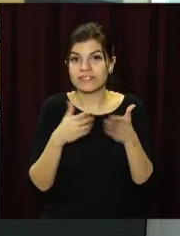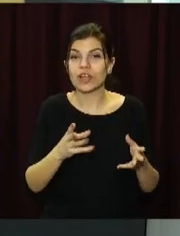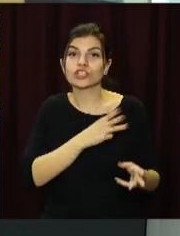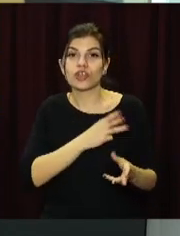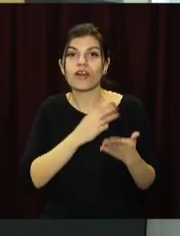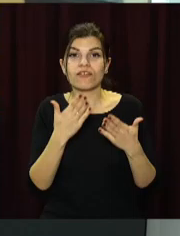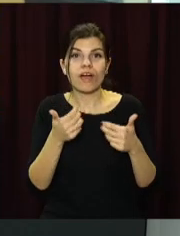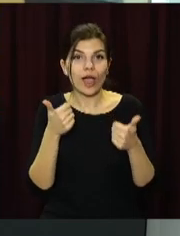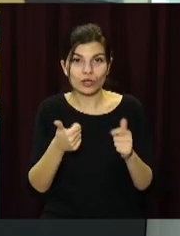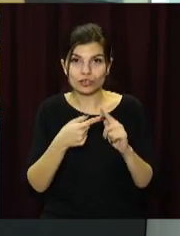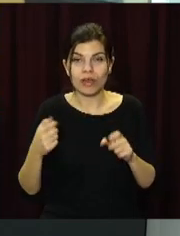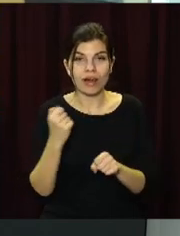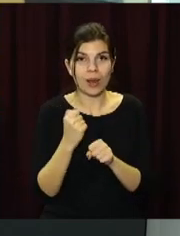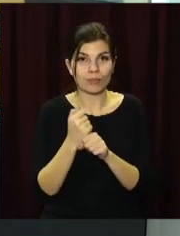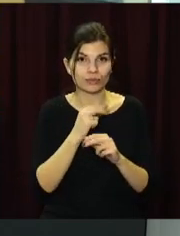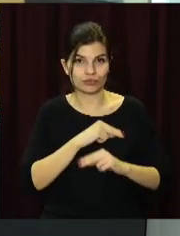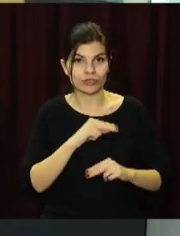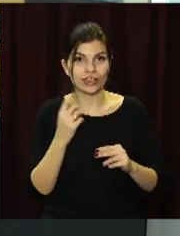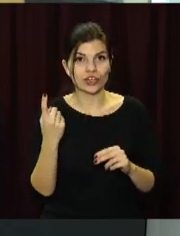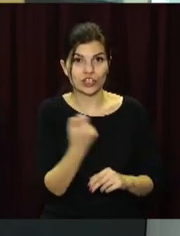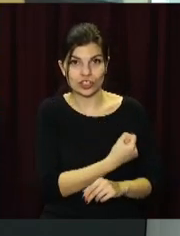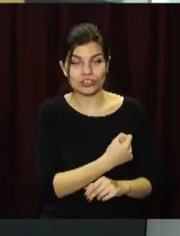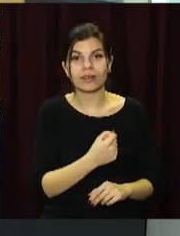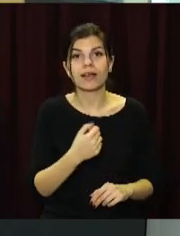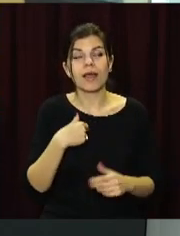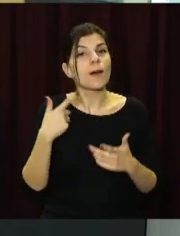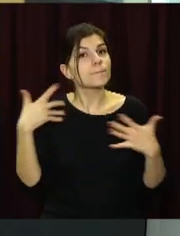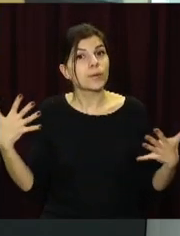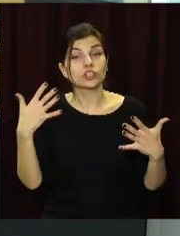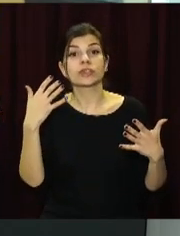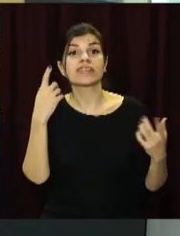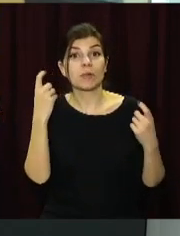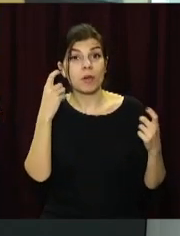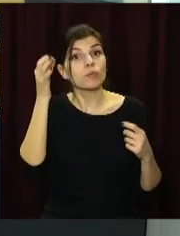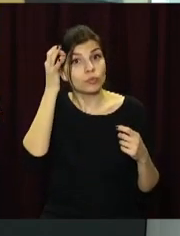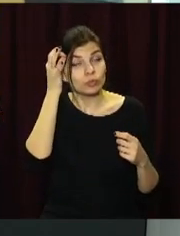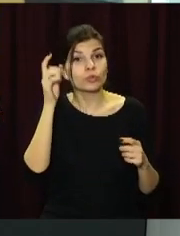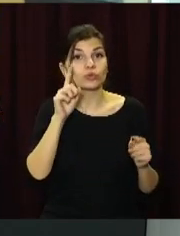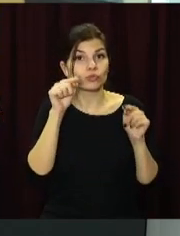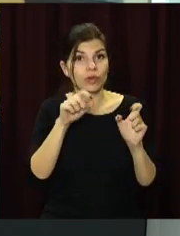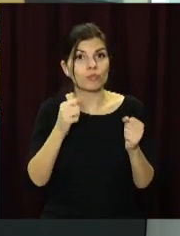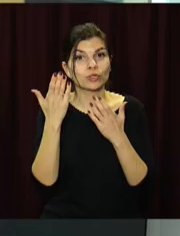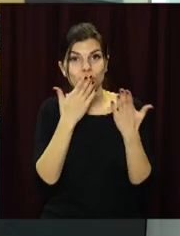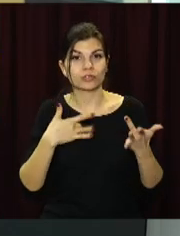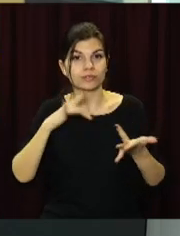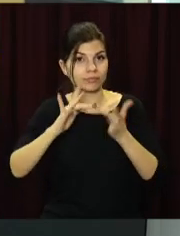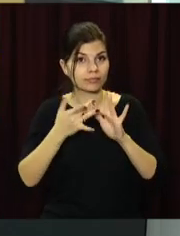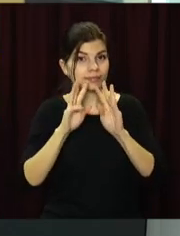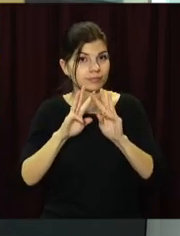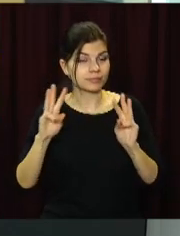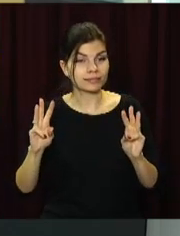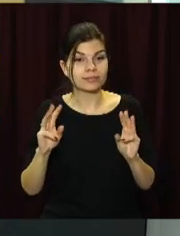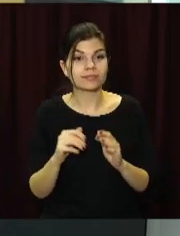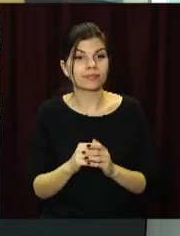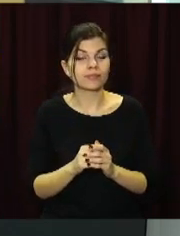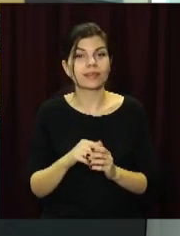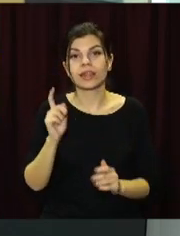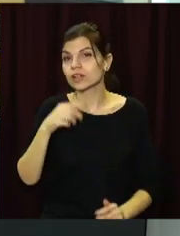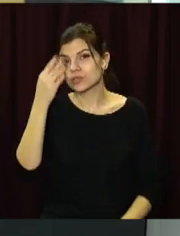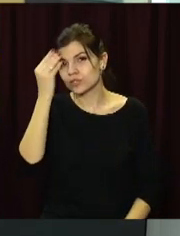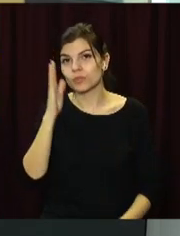гарного та продуктивного робочого тижня. А я нагадую, що більше інформації ви зможете прочитати на нашому сайті opentv.media.